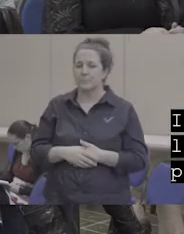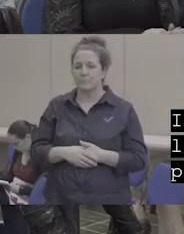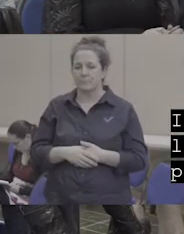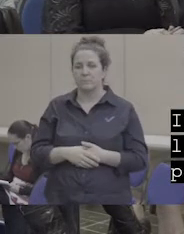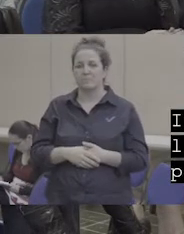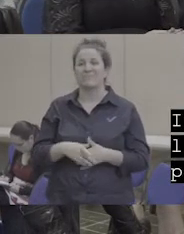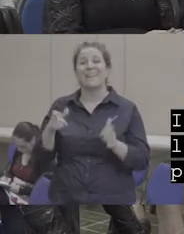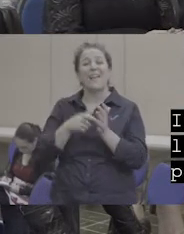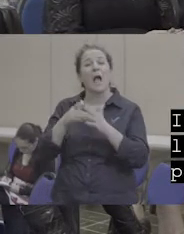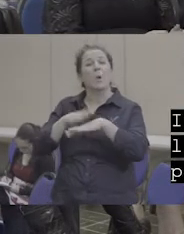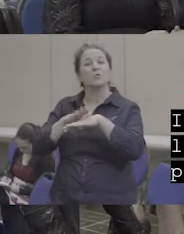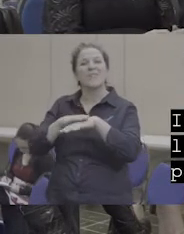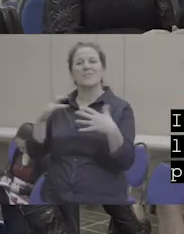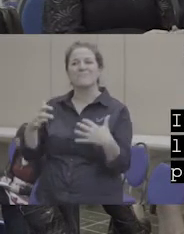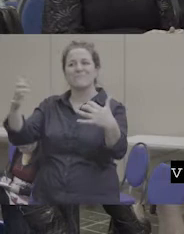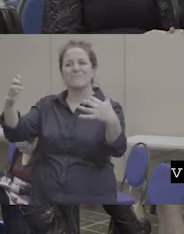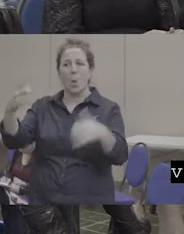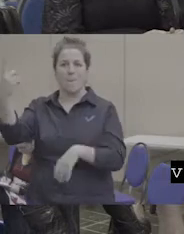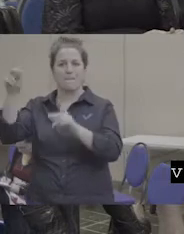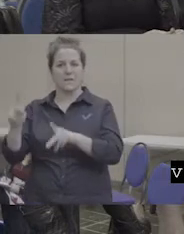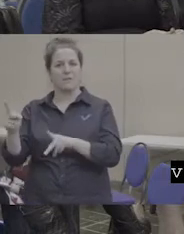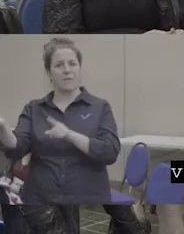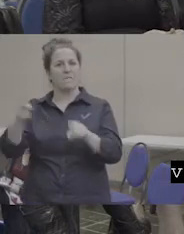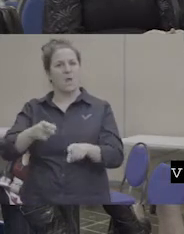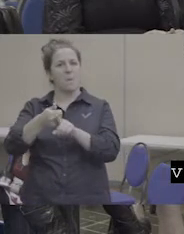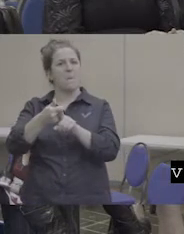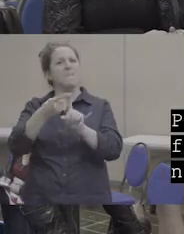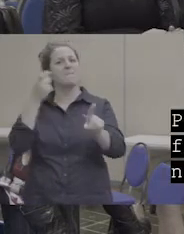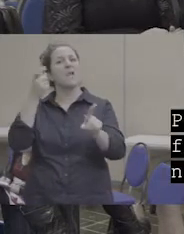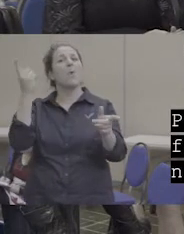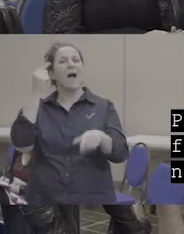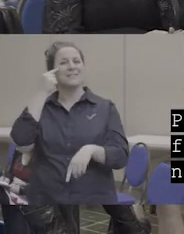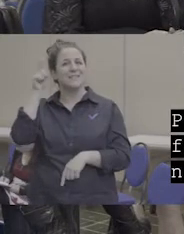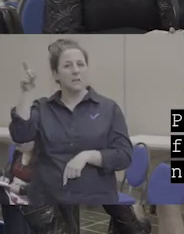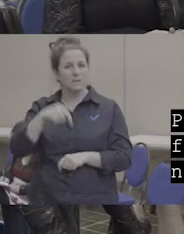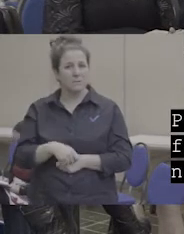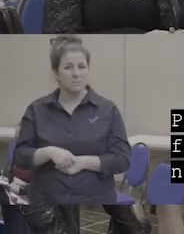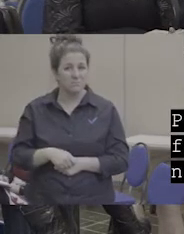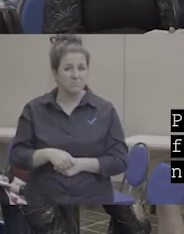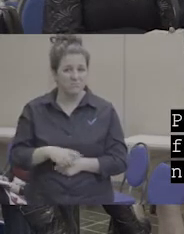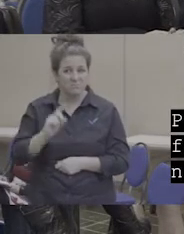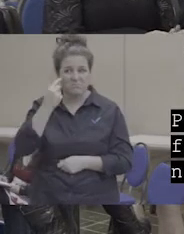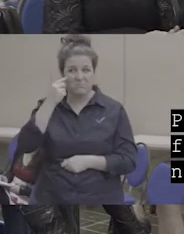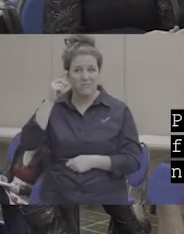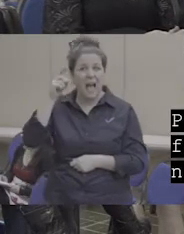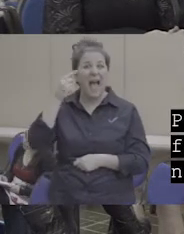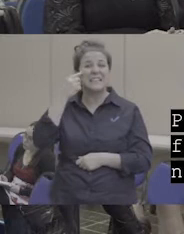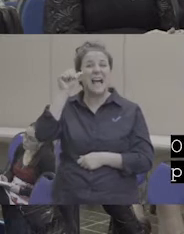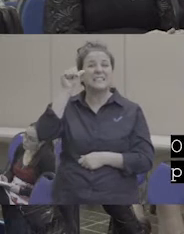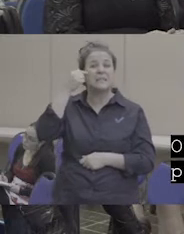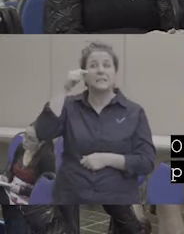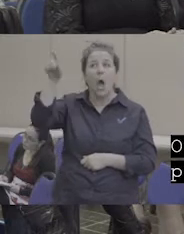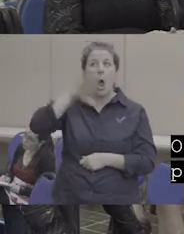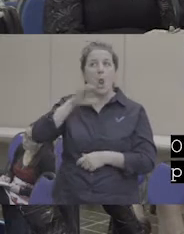Il y avait une intervention lors de la consultation où la personne venait d'un pays asiatique, puis il a dit, vous savez, des familles au 20e étage, il n'y a pas de problème chez nous. Bon.